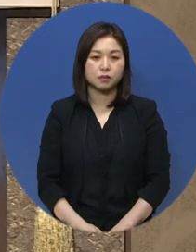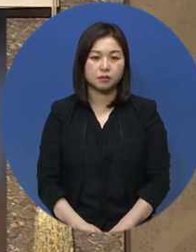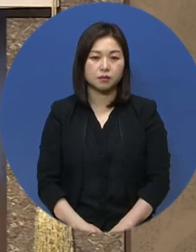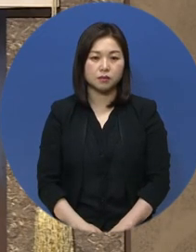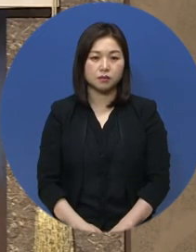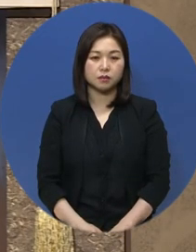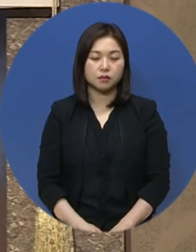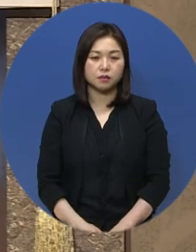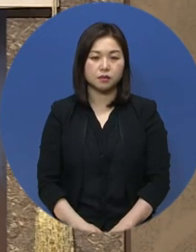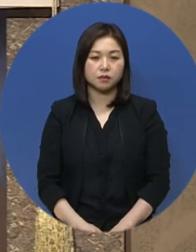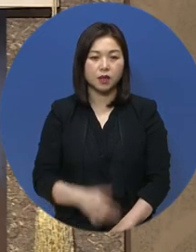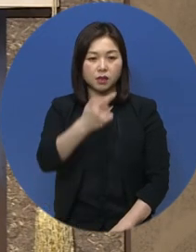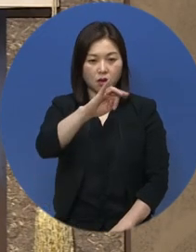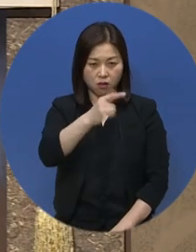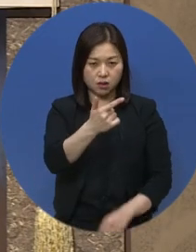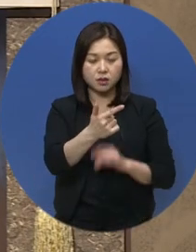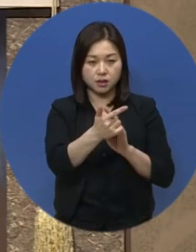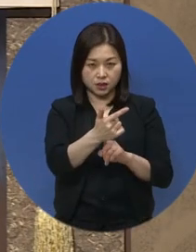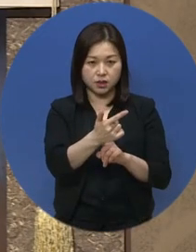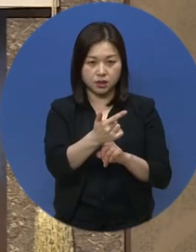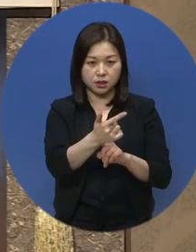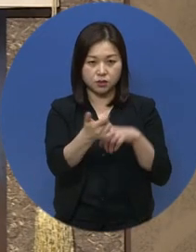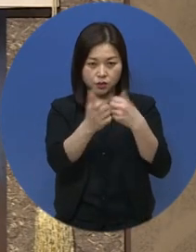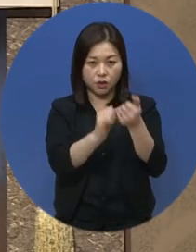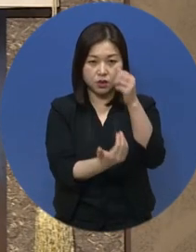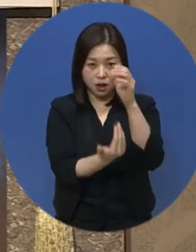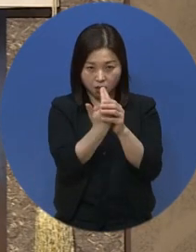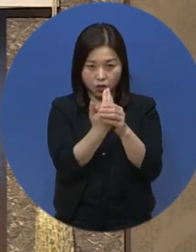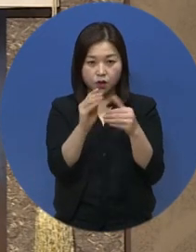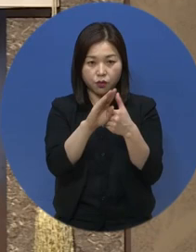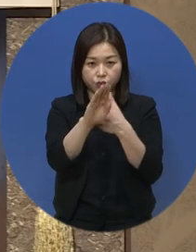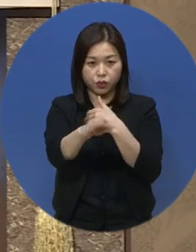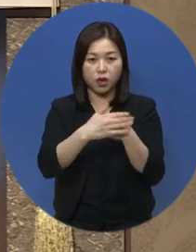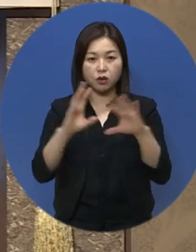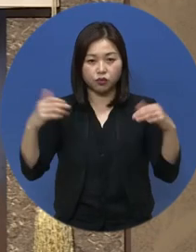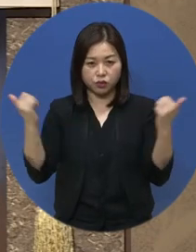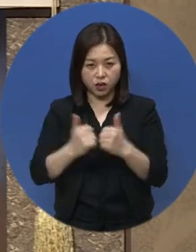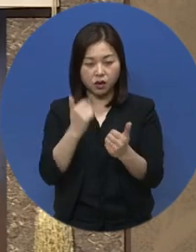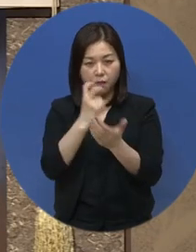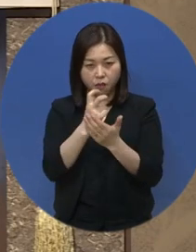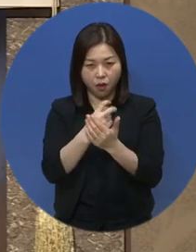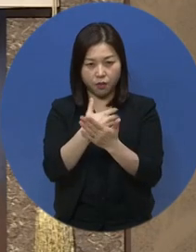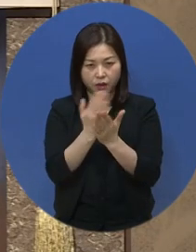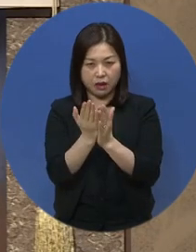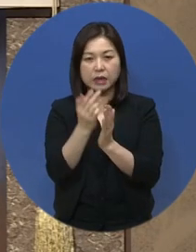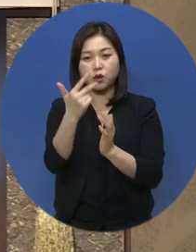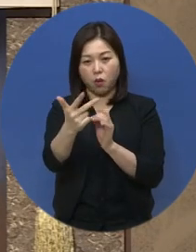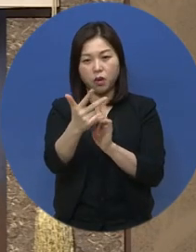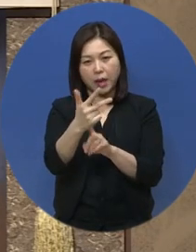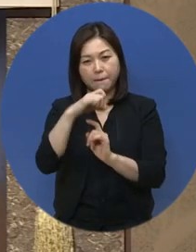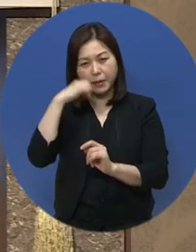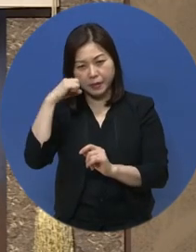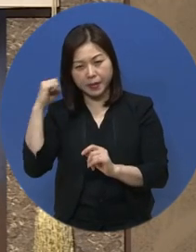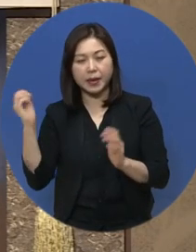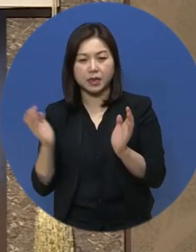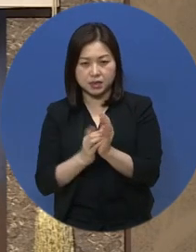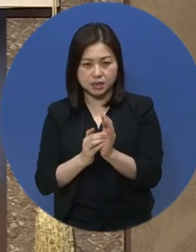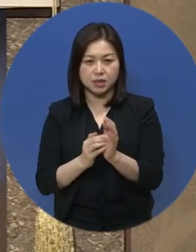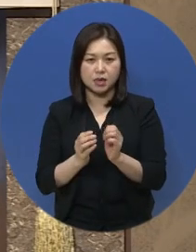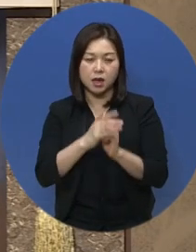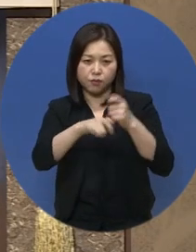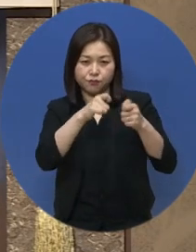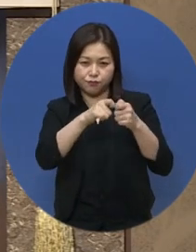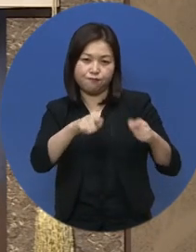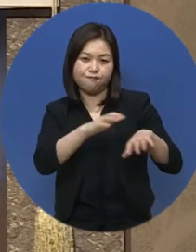사건이 터지고 나서 국회에서 7개 법안이 신속하게 통과가 됐어요. 이게 계류되고